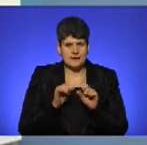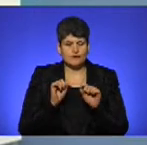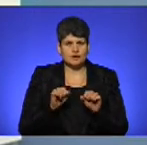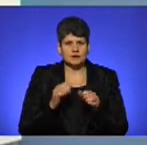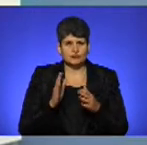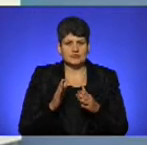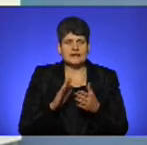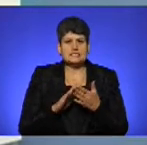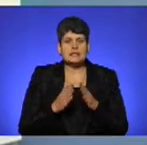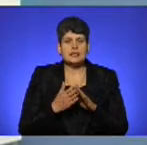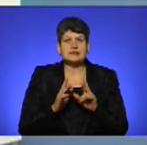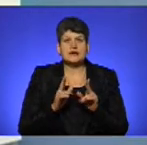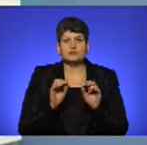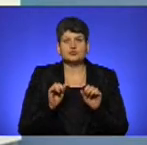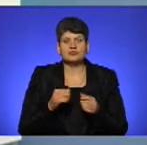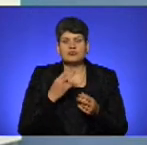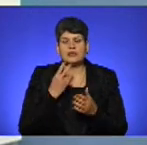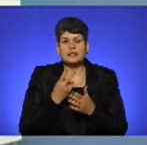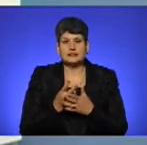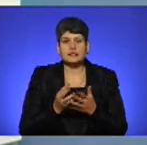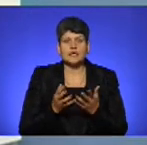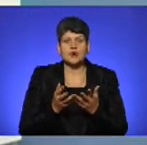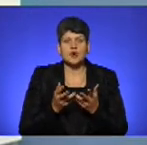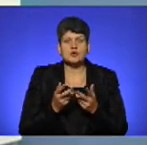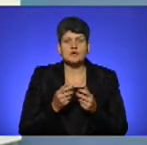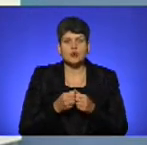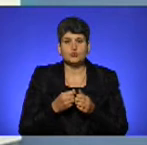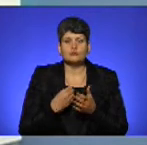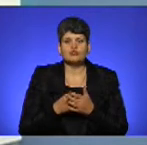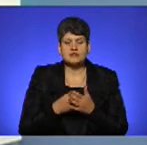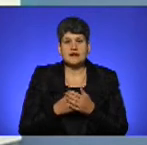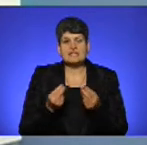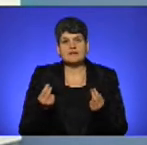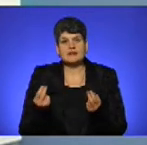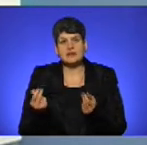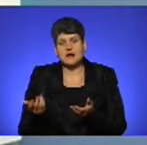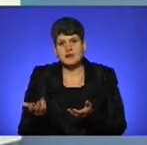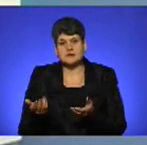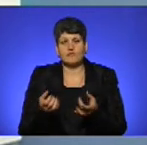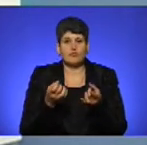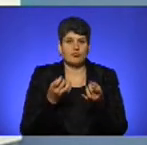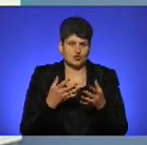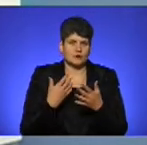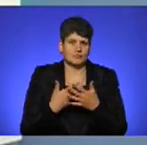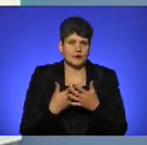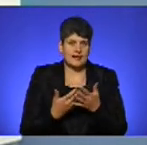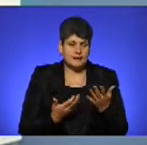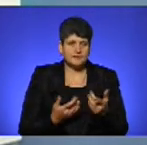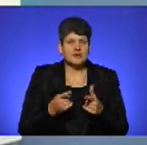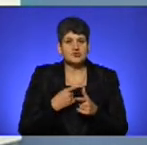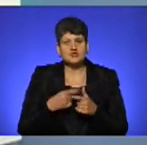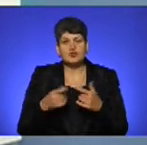ситуація, як могло би виглядати розрахунки бюджетні, фінансові, просто як модель. Чи